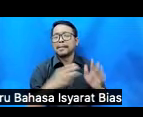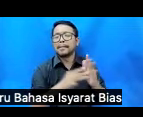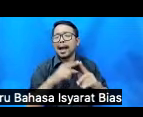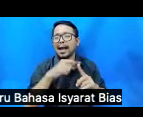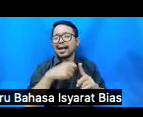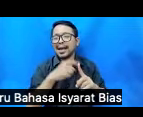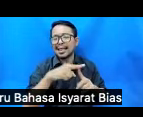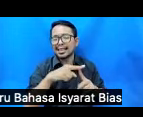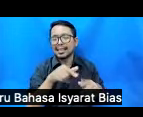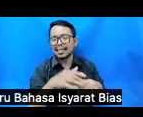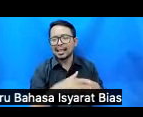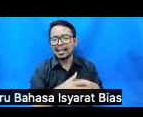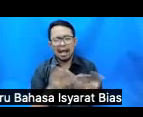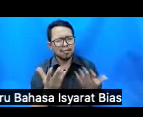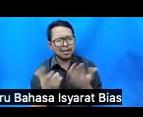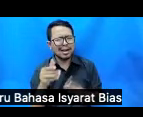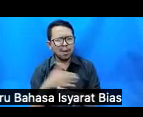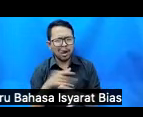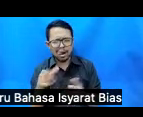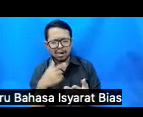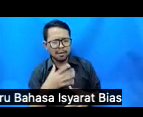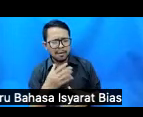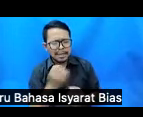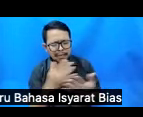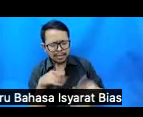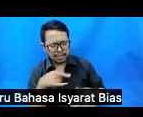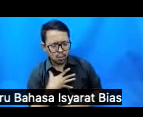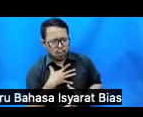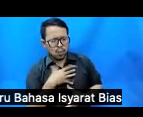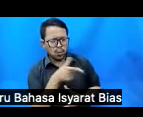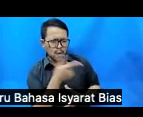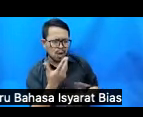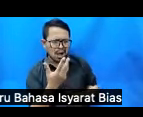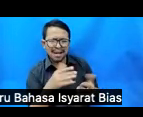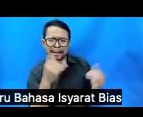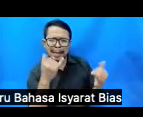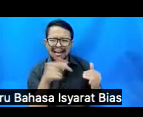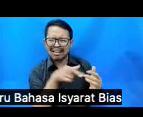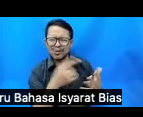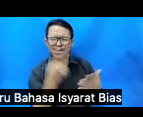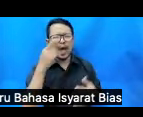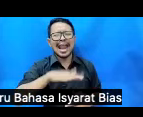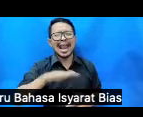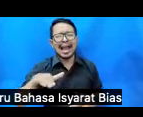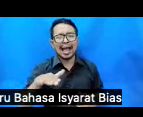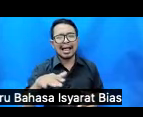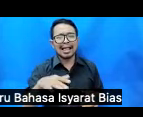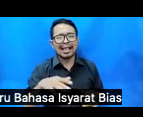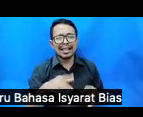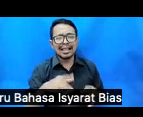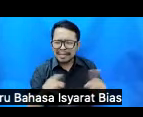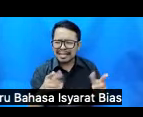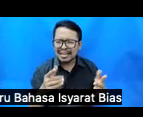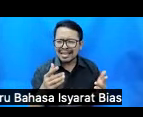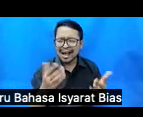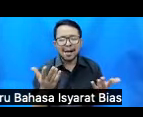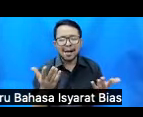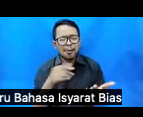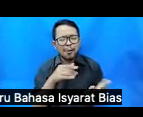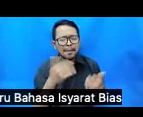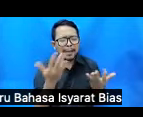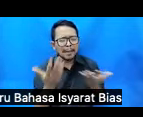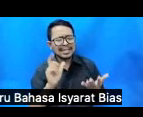terkejut dengan melihat mainan-mainan yang kita bawa, yang biasanya dimainkan oleh anak-anak, tetapi bagaimana permainan-mainan